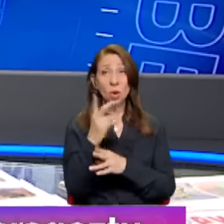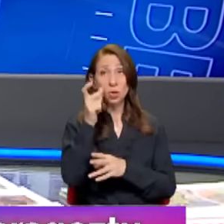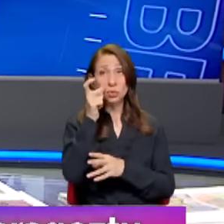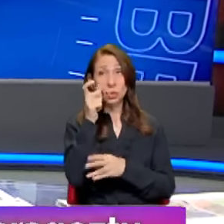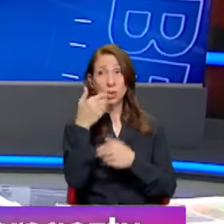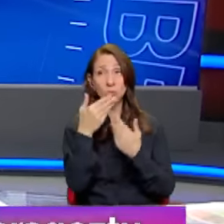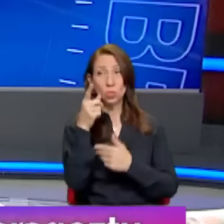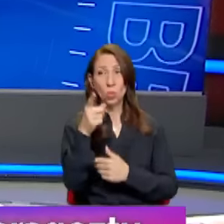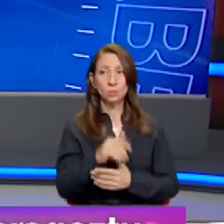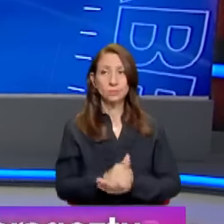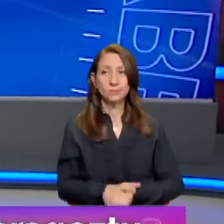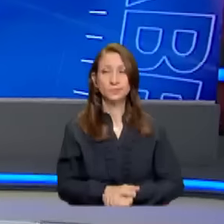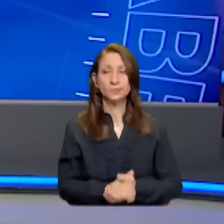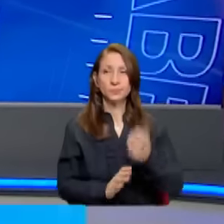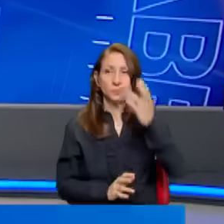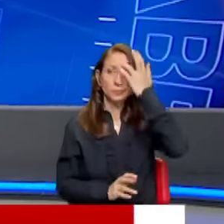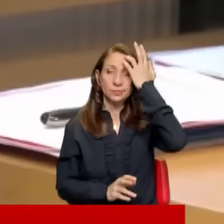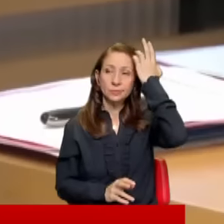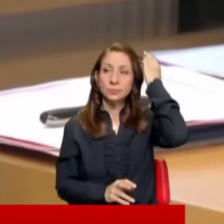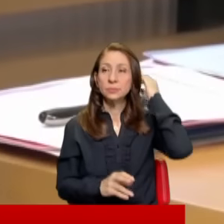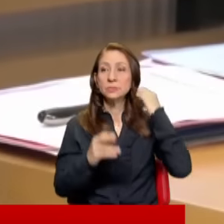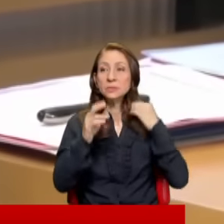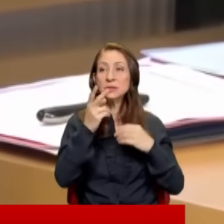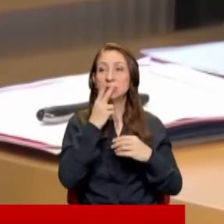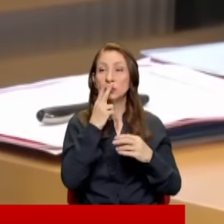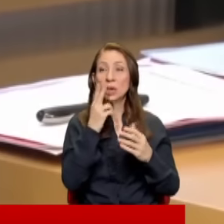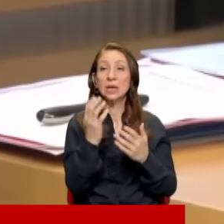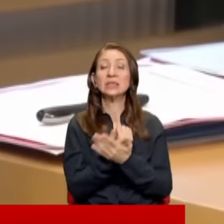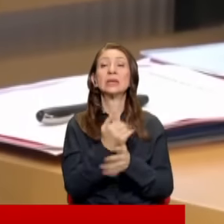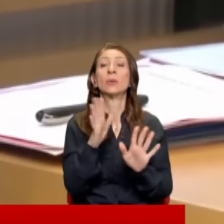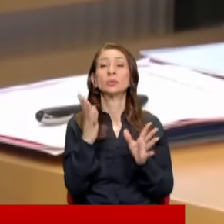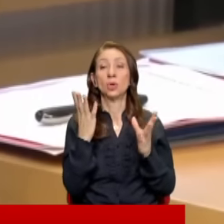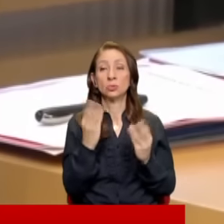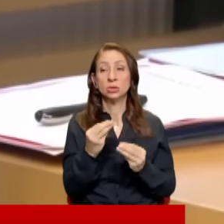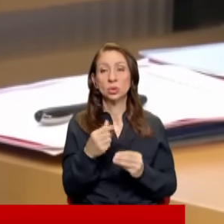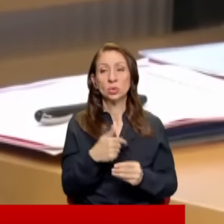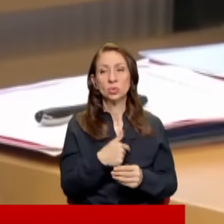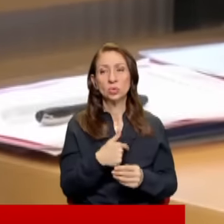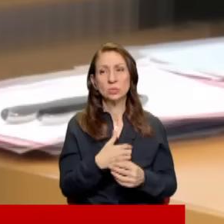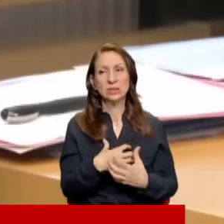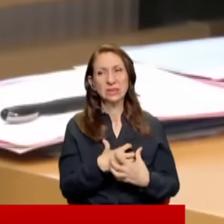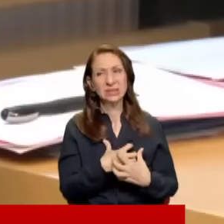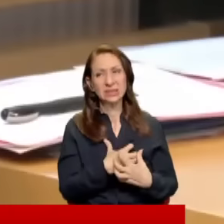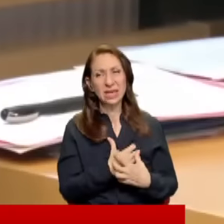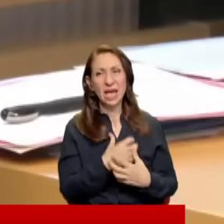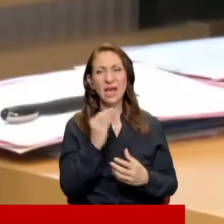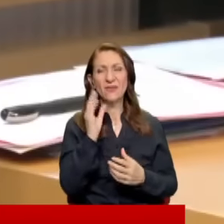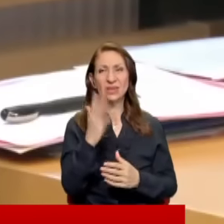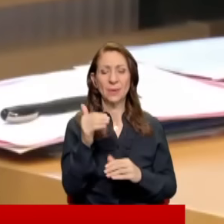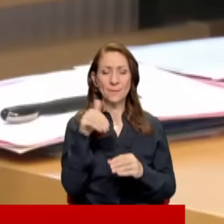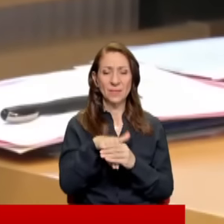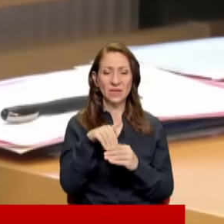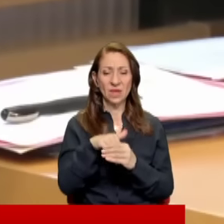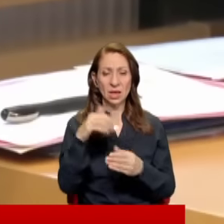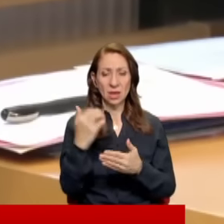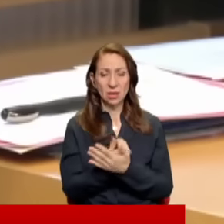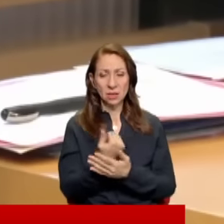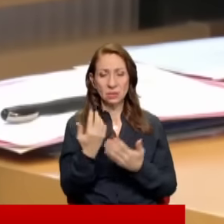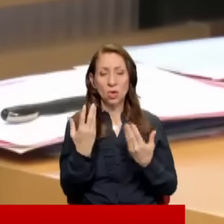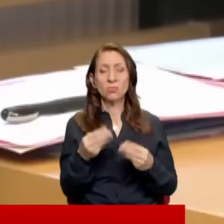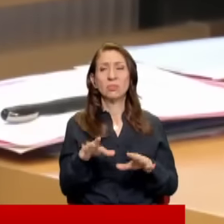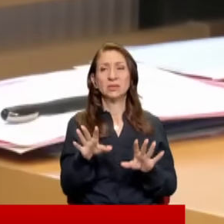Öz anlatıyor Samsun'un kılm yüreğimizde Yaradır en çok milletvekili çıkaran Parti